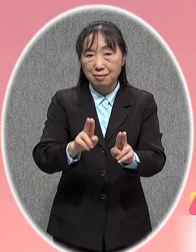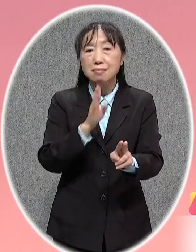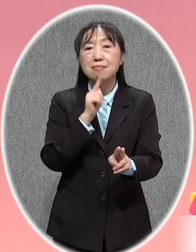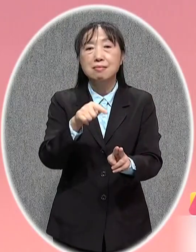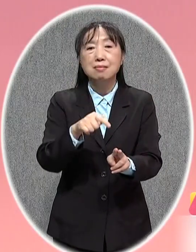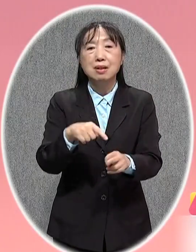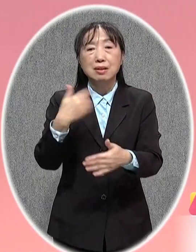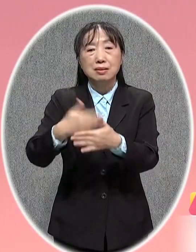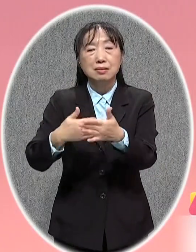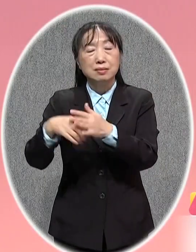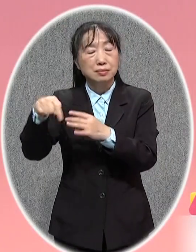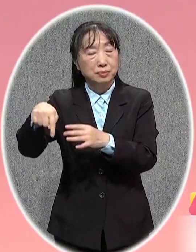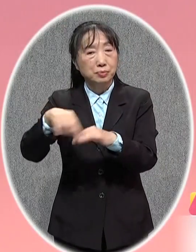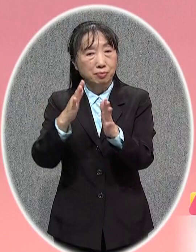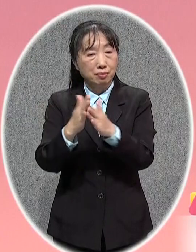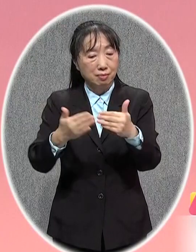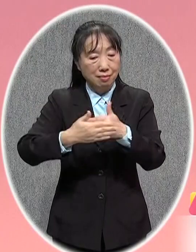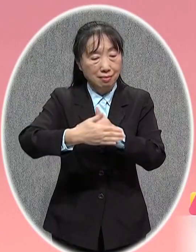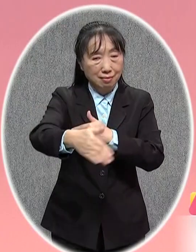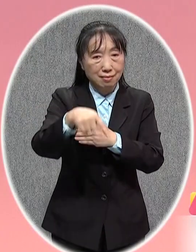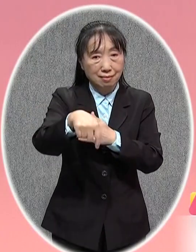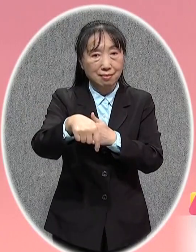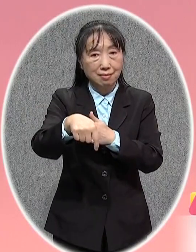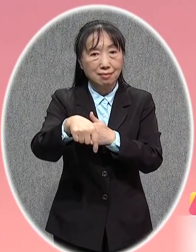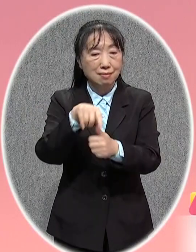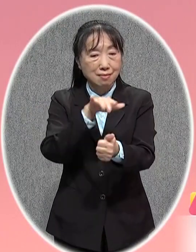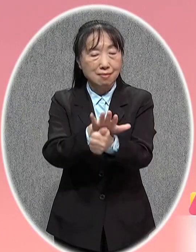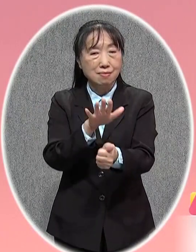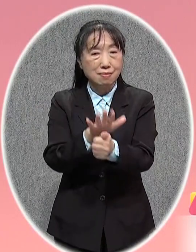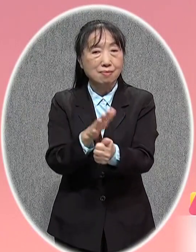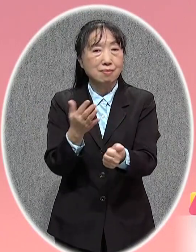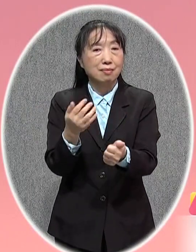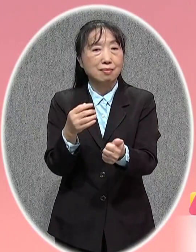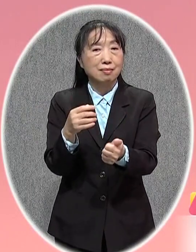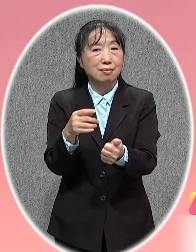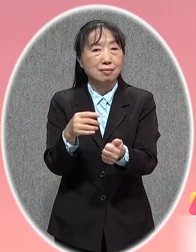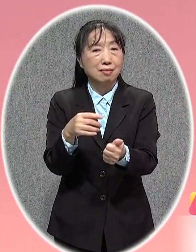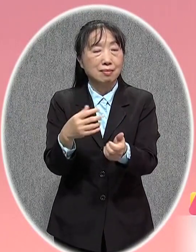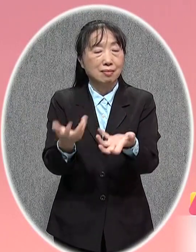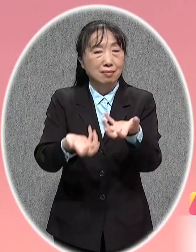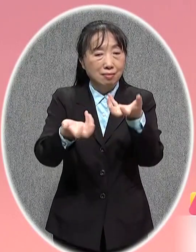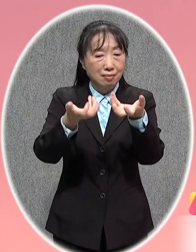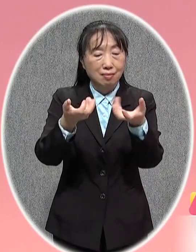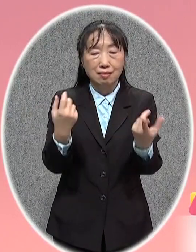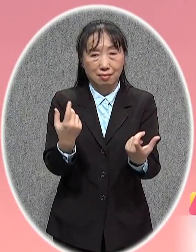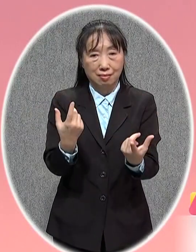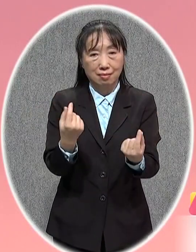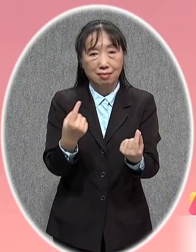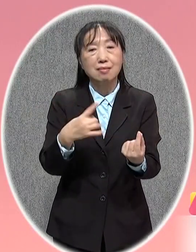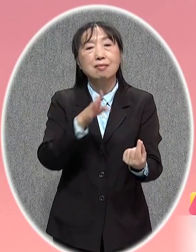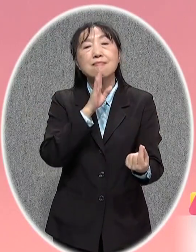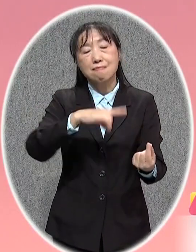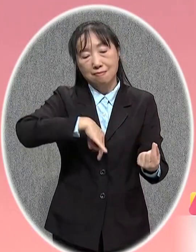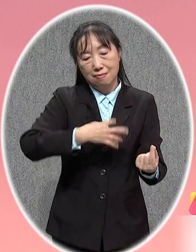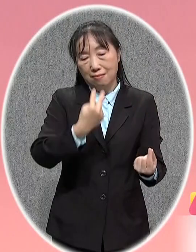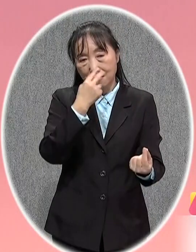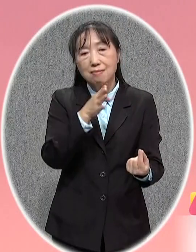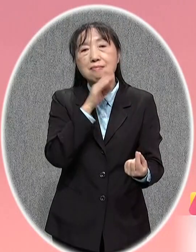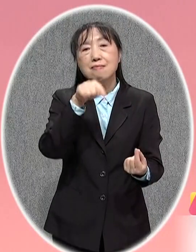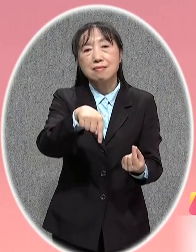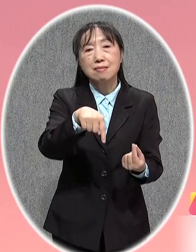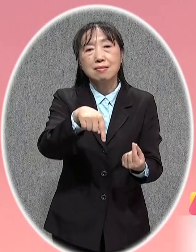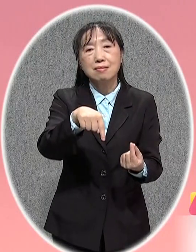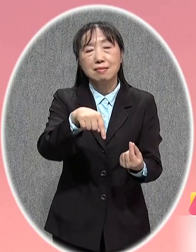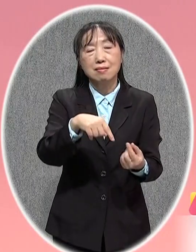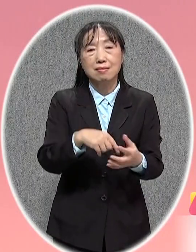零碳排的这些能源的过程中，辅助性的燃料就是天然气。